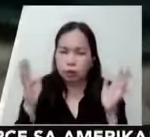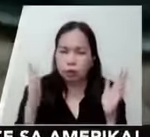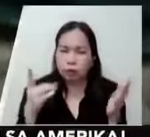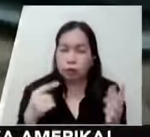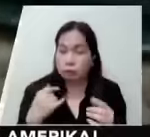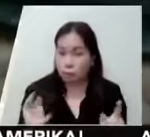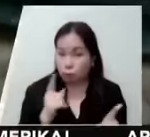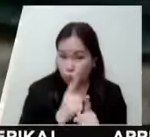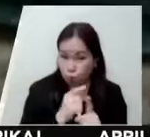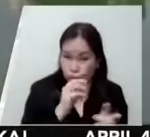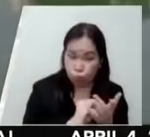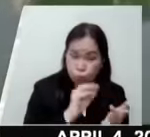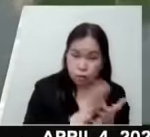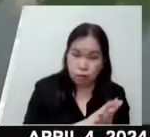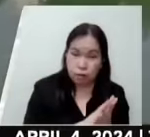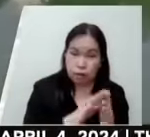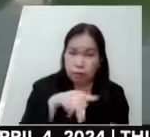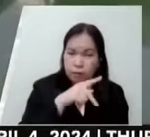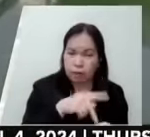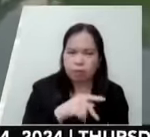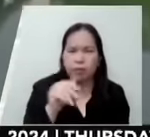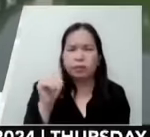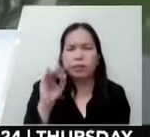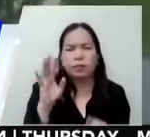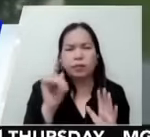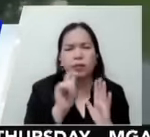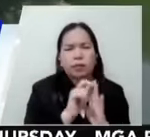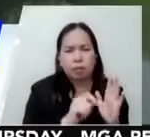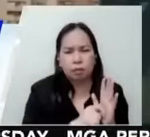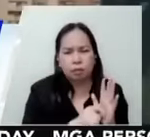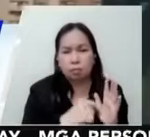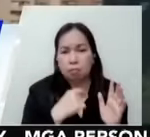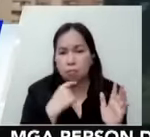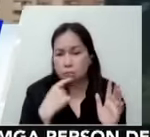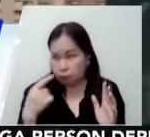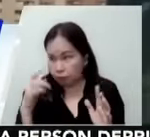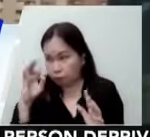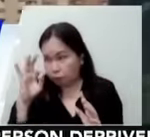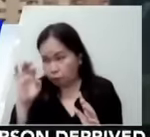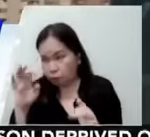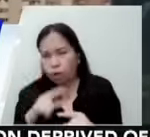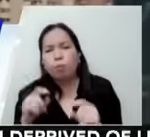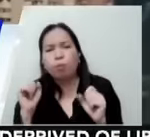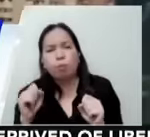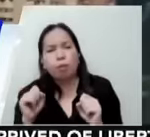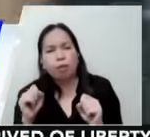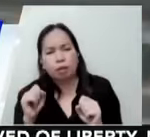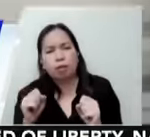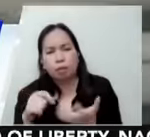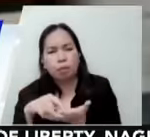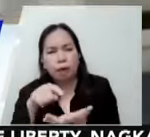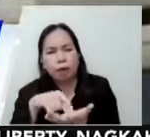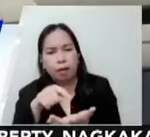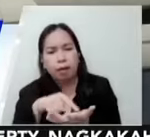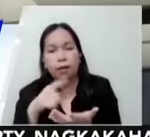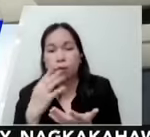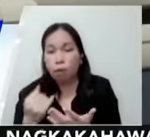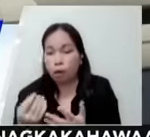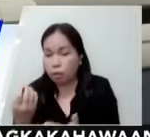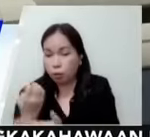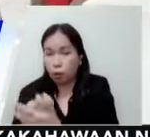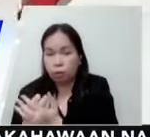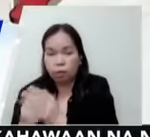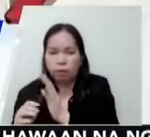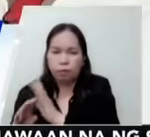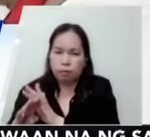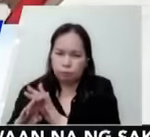sa pagtatapos itong Pebrero. Kaya raw yung bayaran dahil mas malaki sa inilolobo ng utang ang paglago ng ekonomiya. Paigtingin din daw ang